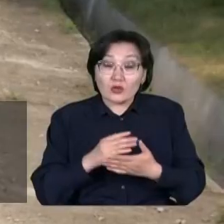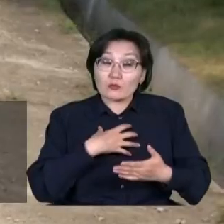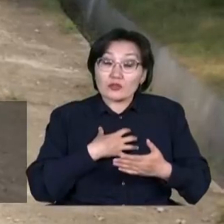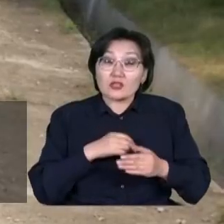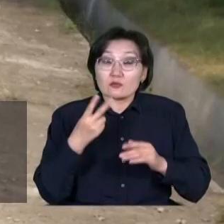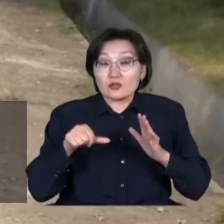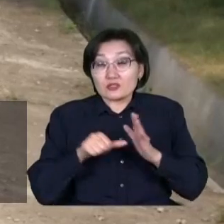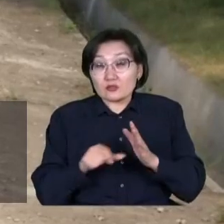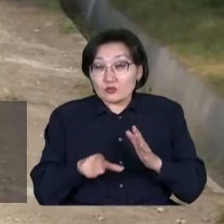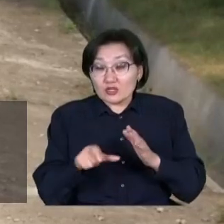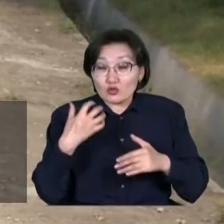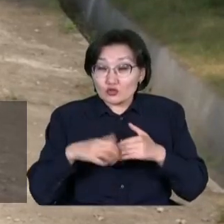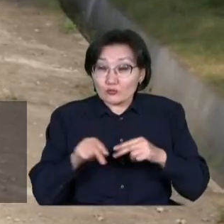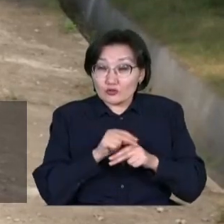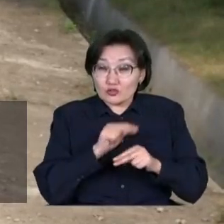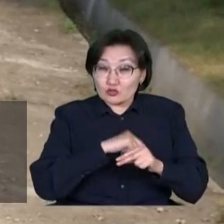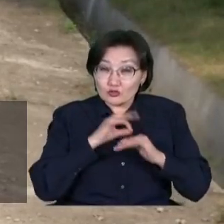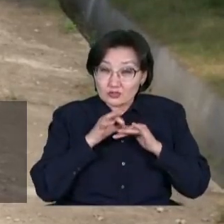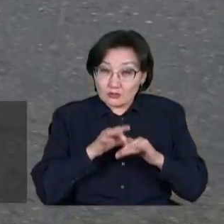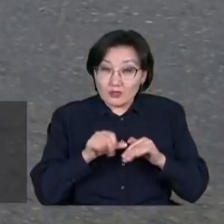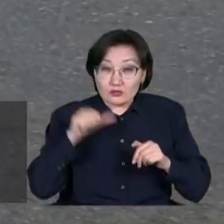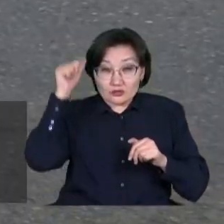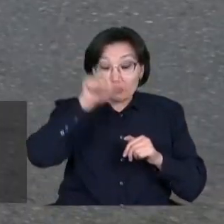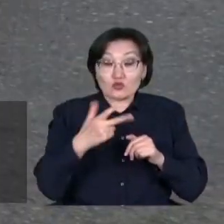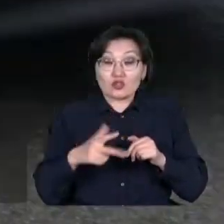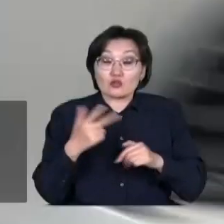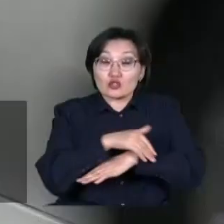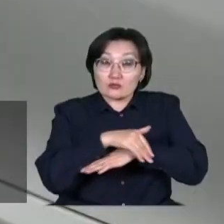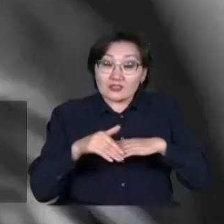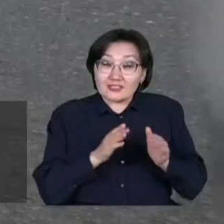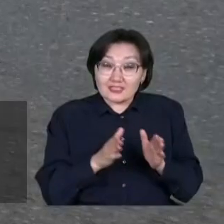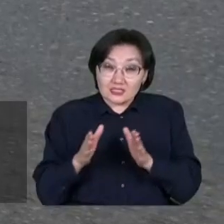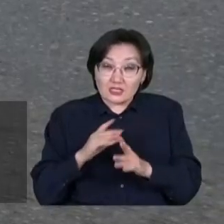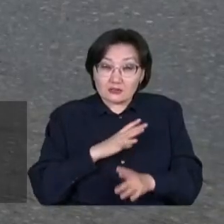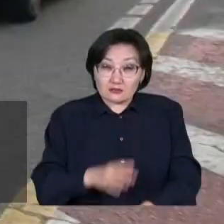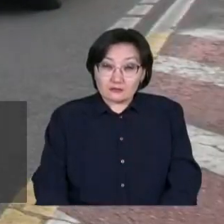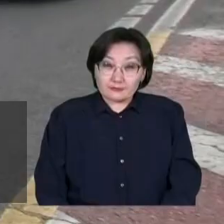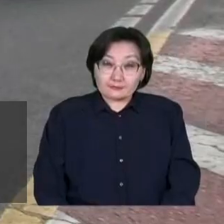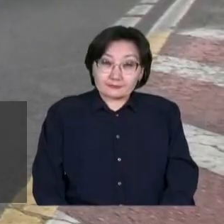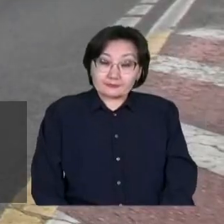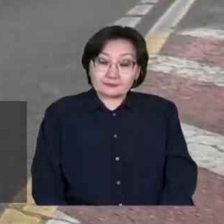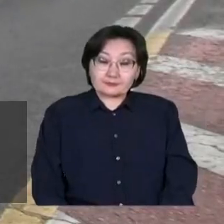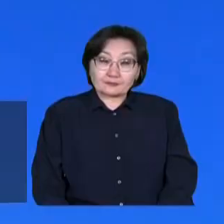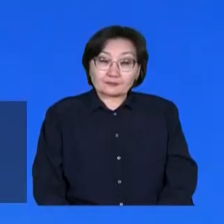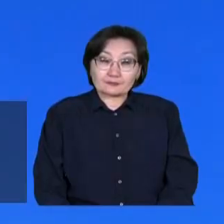26 шақырым жолға орташа жөндеу жүргізілген. Бұл 33 көше реттелді.